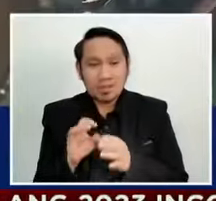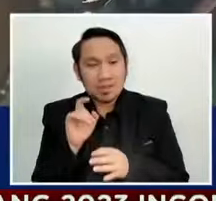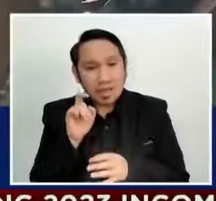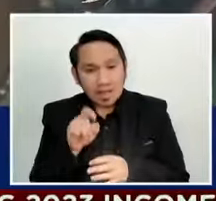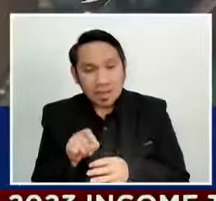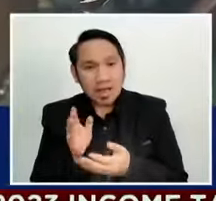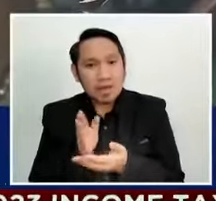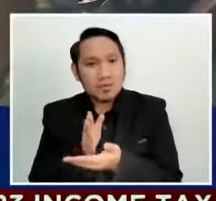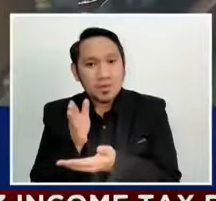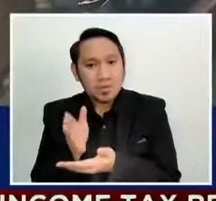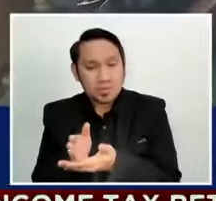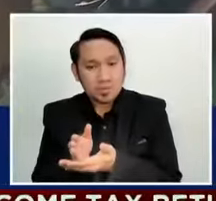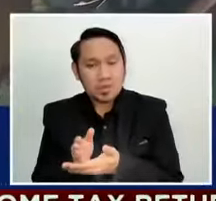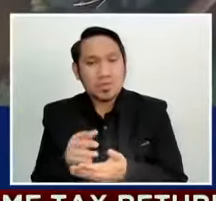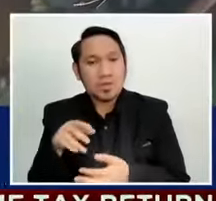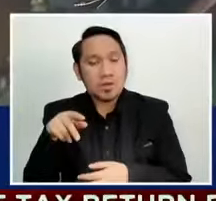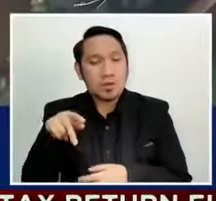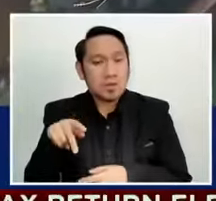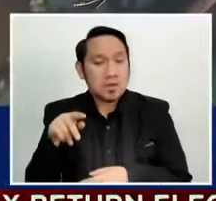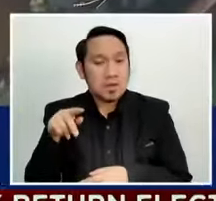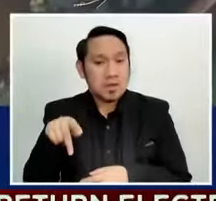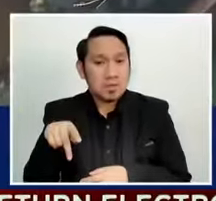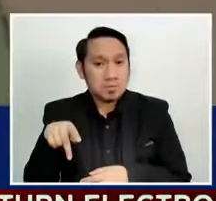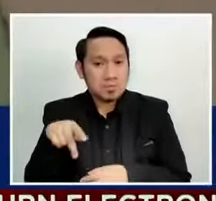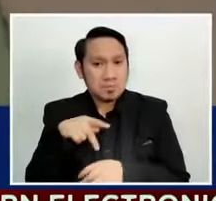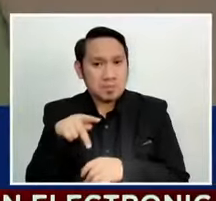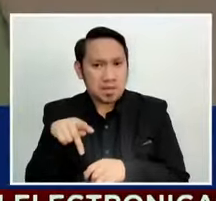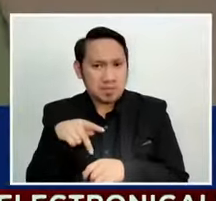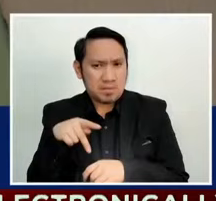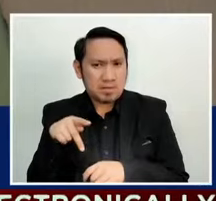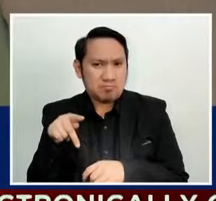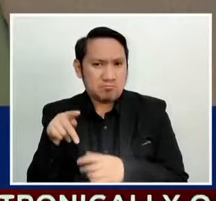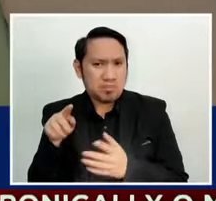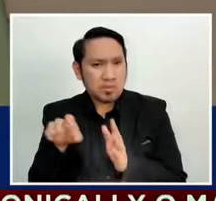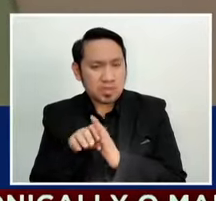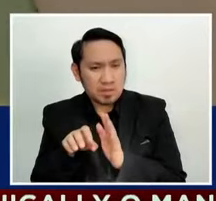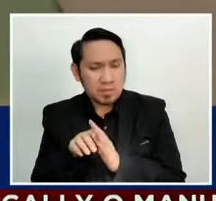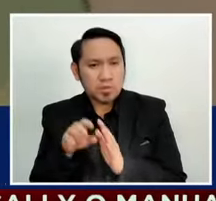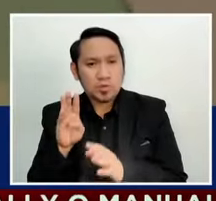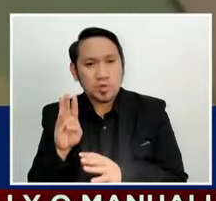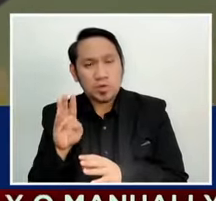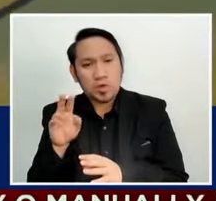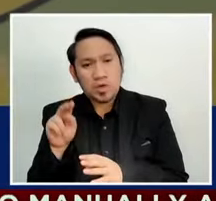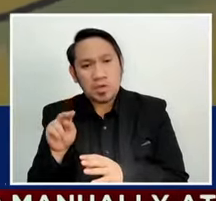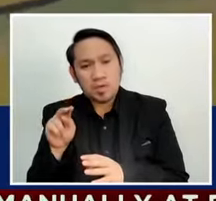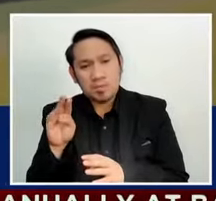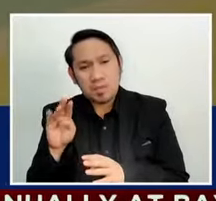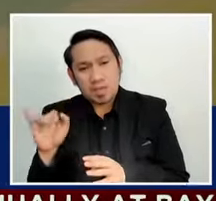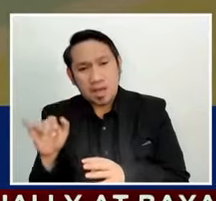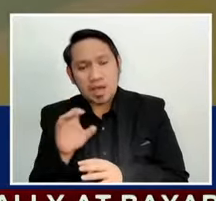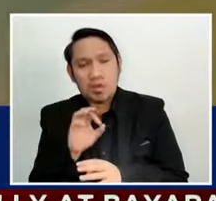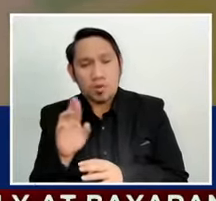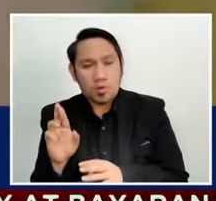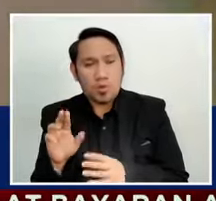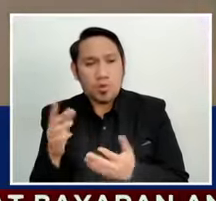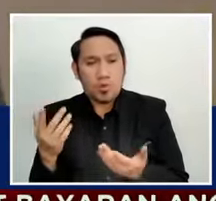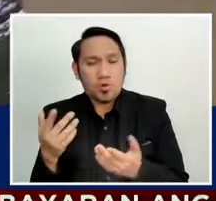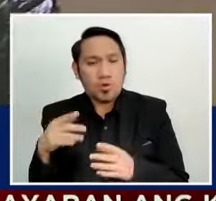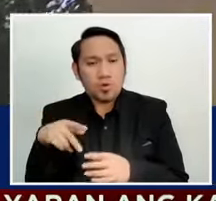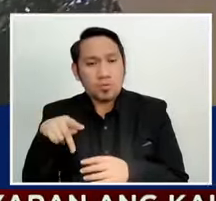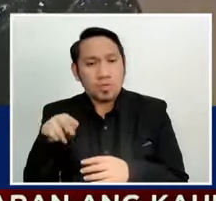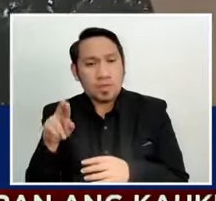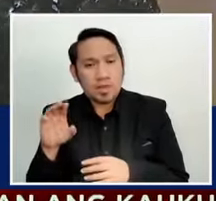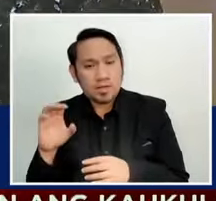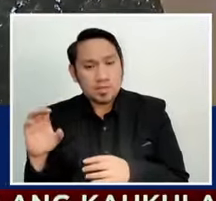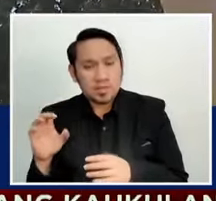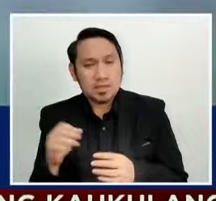sa Philippine Regulatory Commission o sa mga otoridad gaya ng National Bureau of Investigation o sa Regulation Licensing and Enforcement